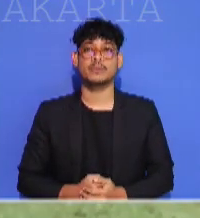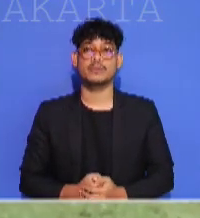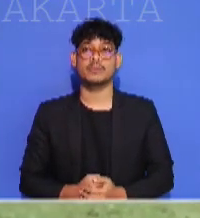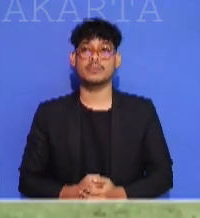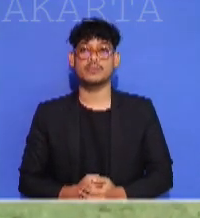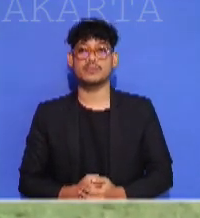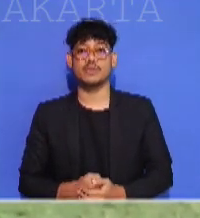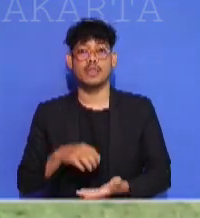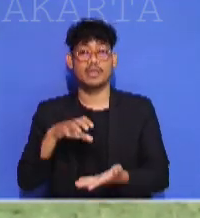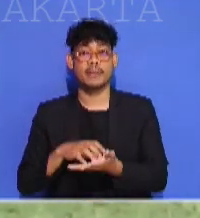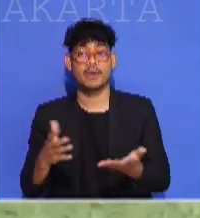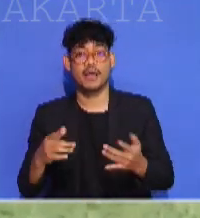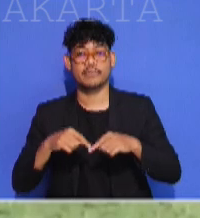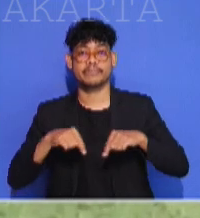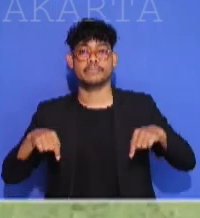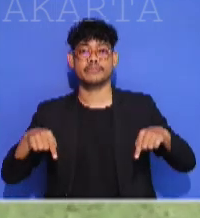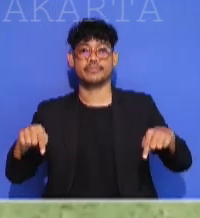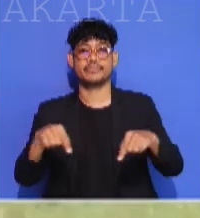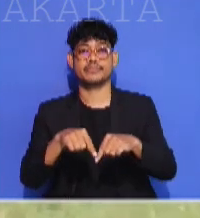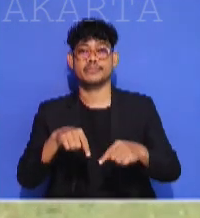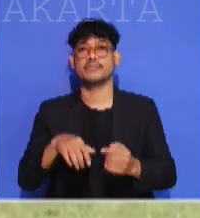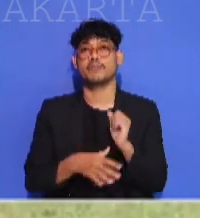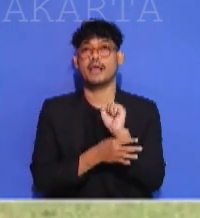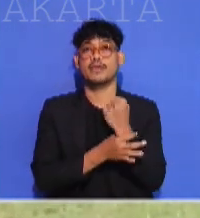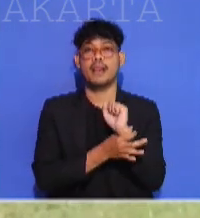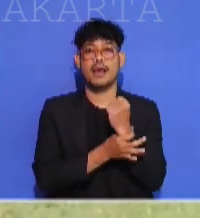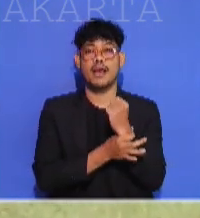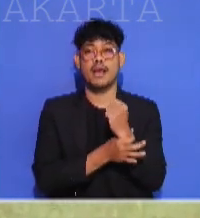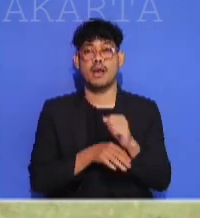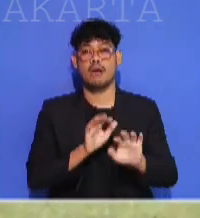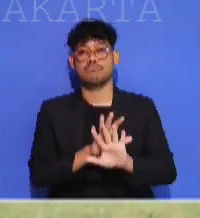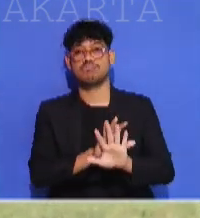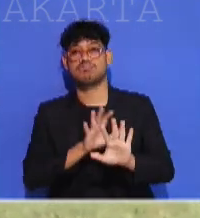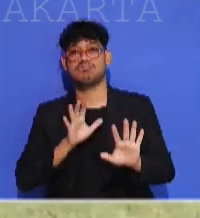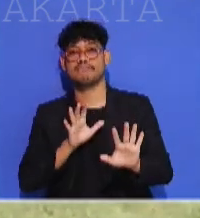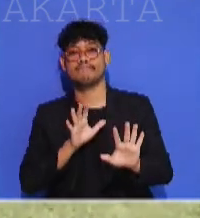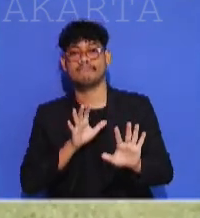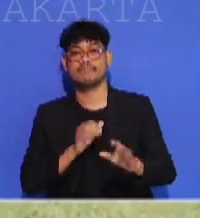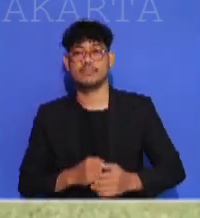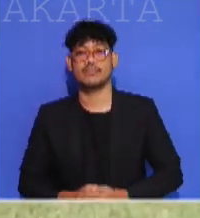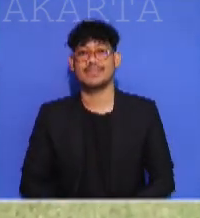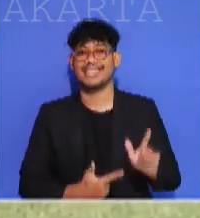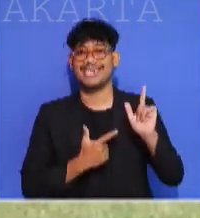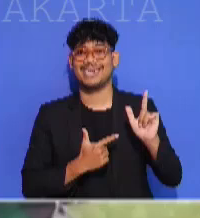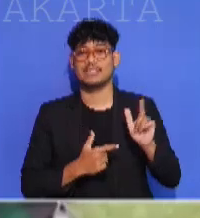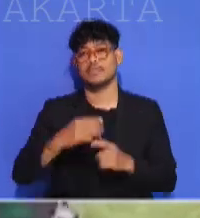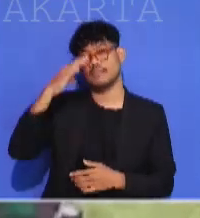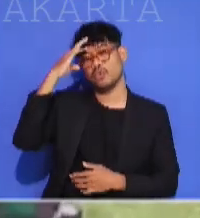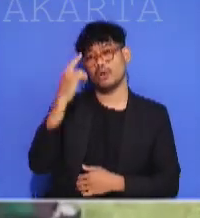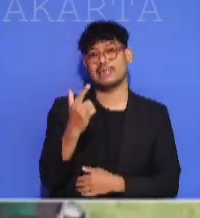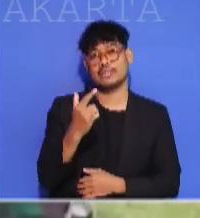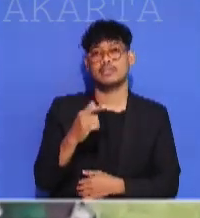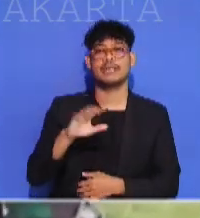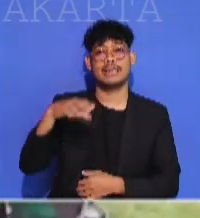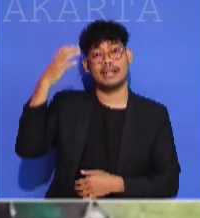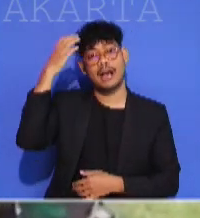Berlokasi di lapangan Rindam 4 Diponegoro Kota Magelang, Jawa Tengah, ribuan aparat gabungan dari TNI, Polri, dan dinas terkait melaksanakan